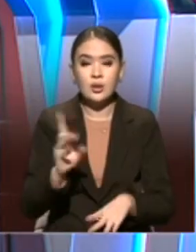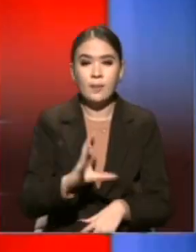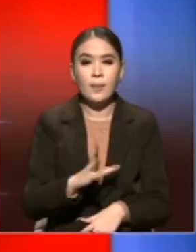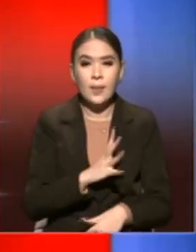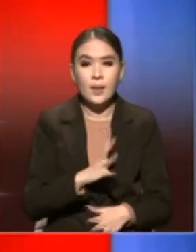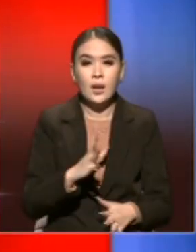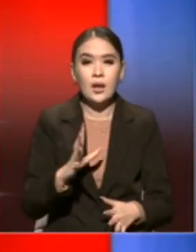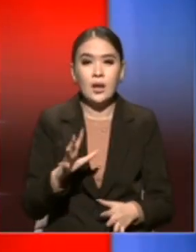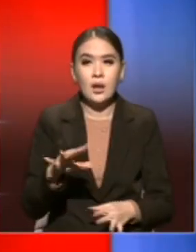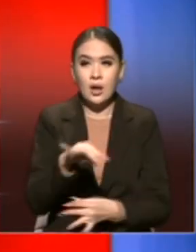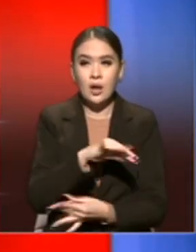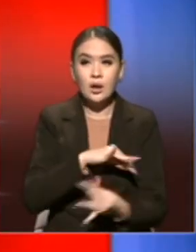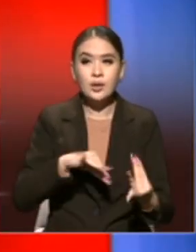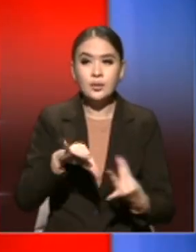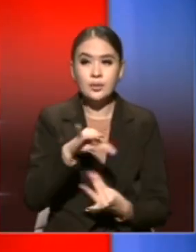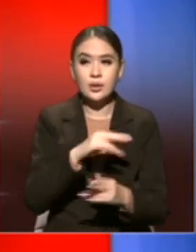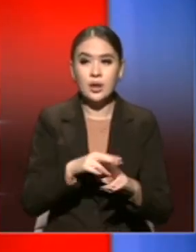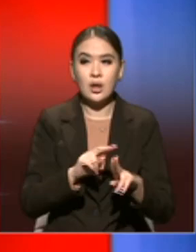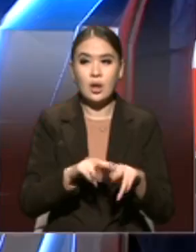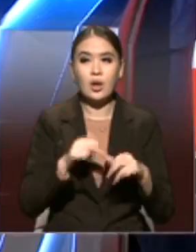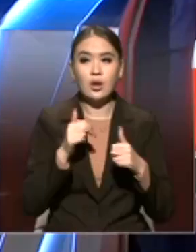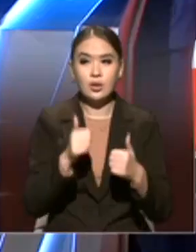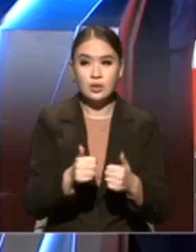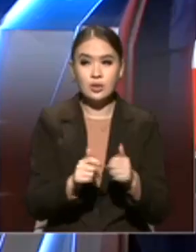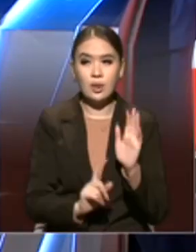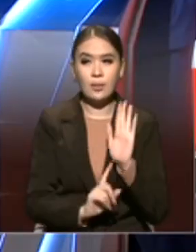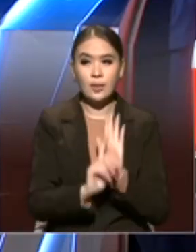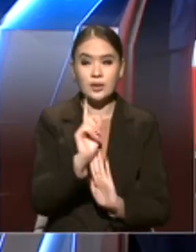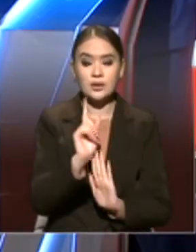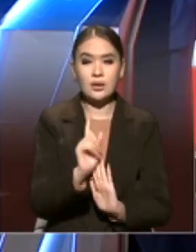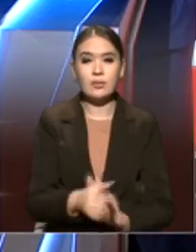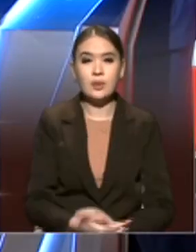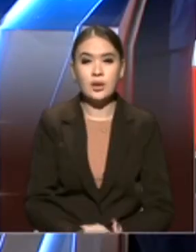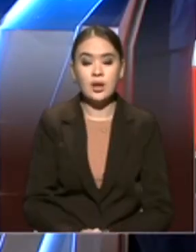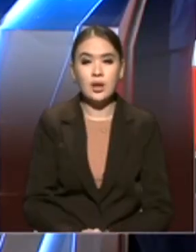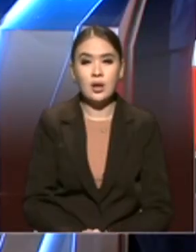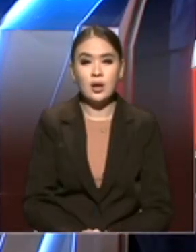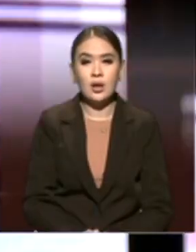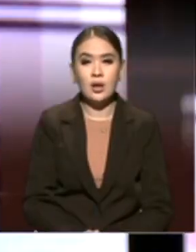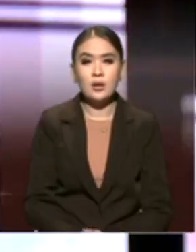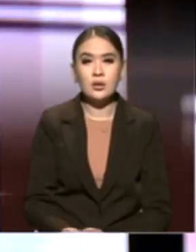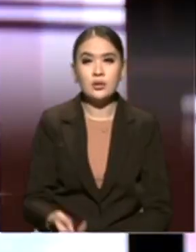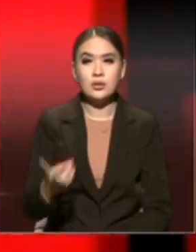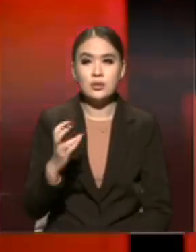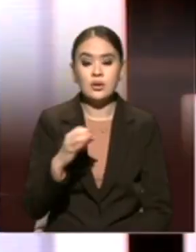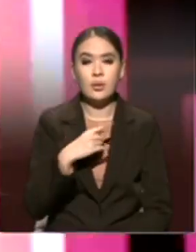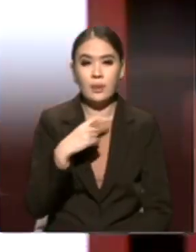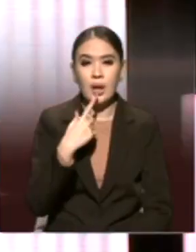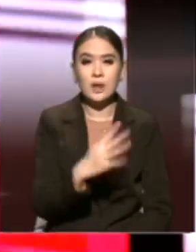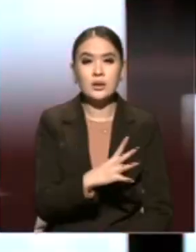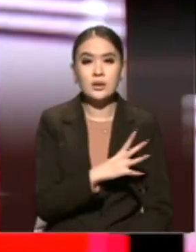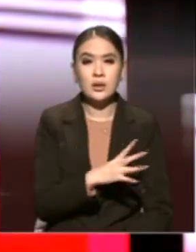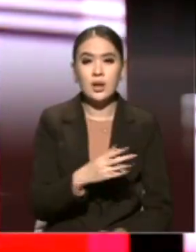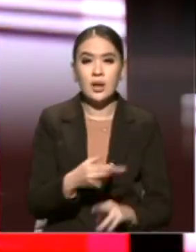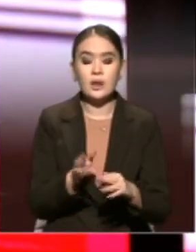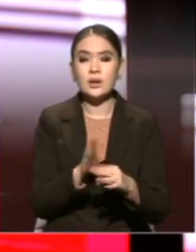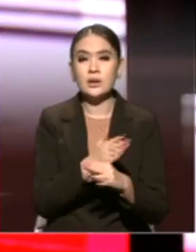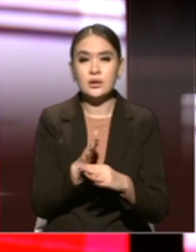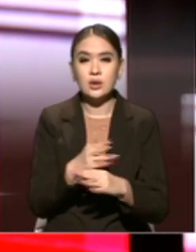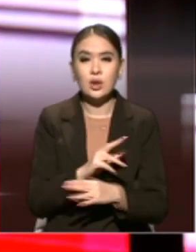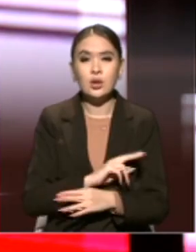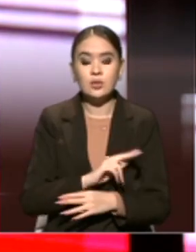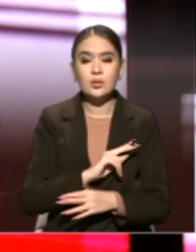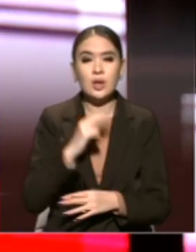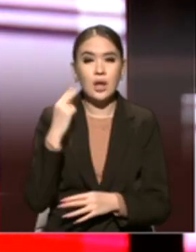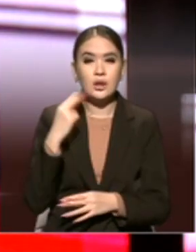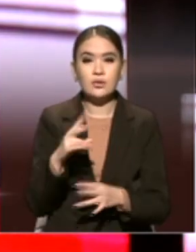әңгімелер жақсы жүргізіліп жатыр. Иә, осындай бастамалар бар екен деген болып жатыр. Бірақ жаңағы мен айтқаным, іріктеу жұмысы сапасы